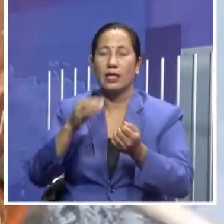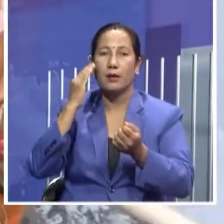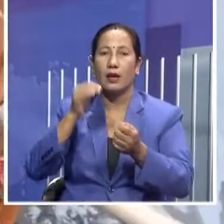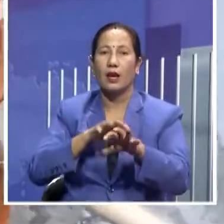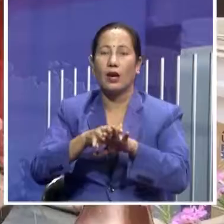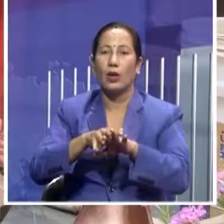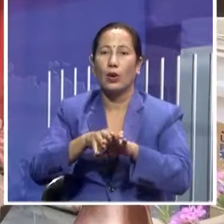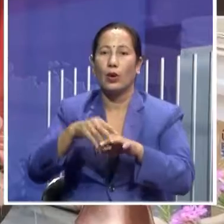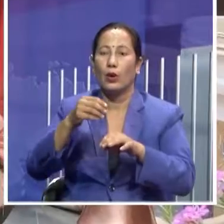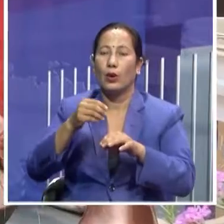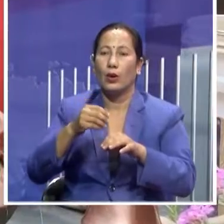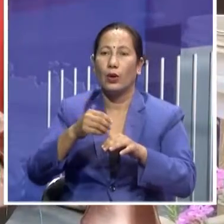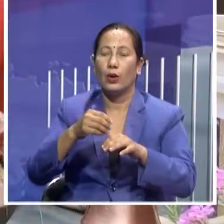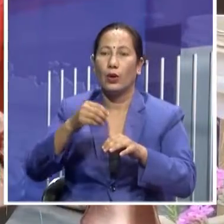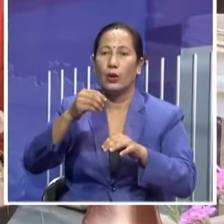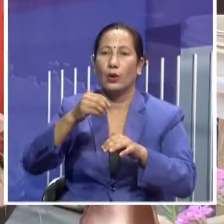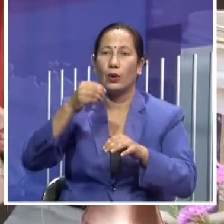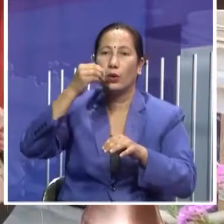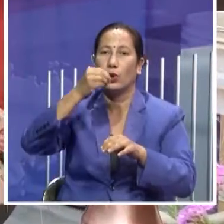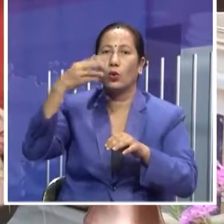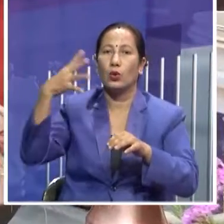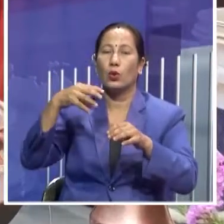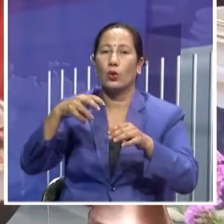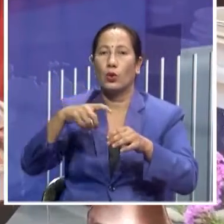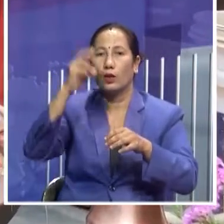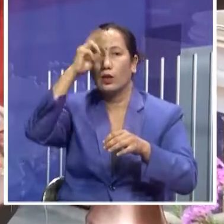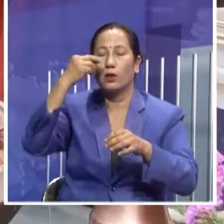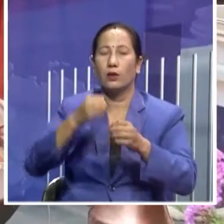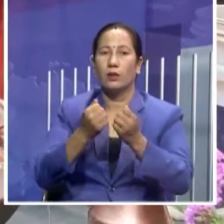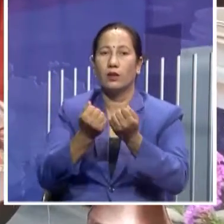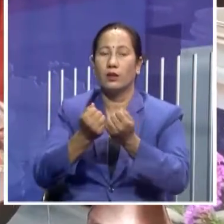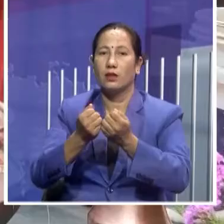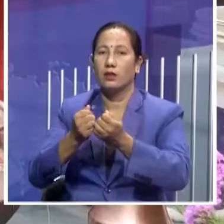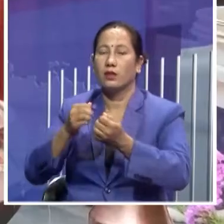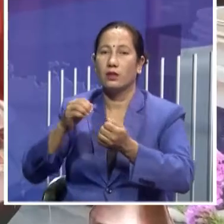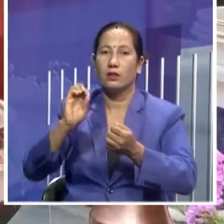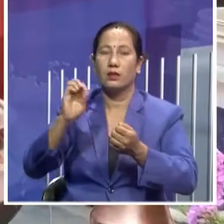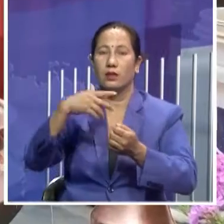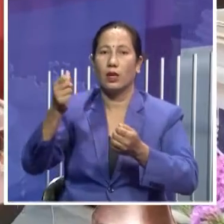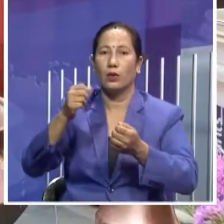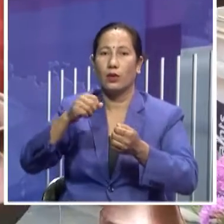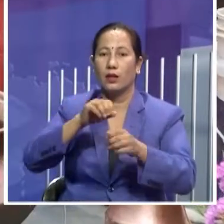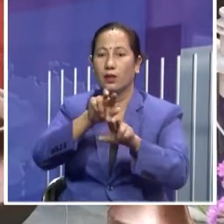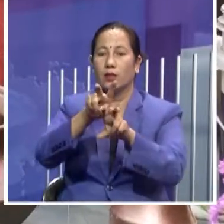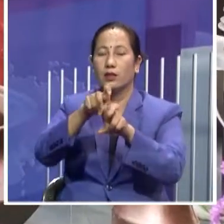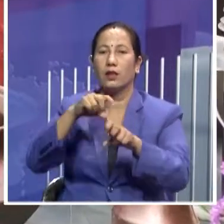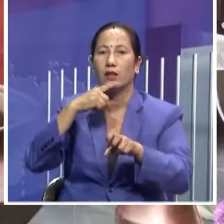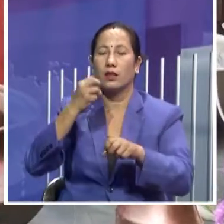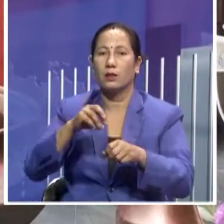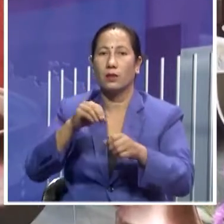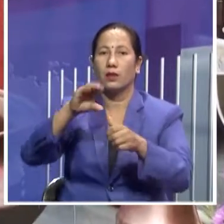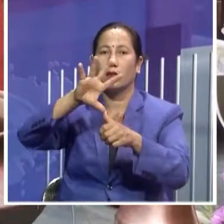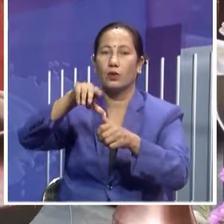महिलाहरू जेठो गौराको रूपमा पनि भन्ने गर्दछन्। साउको बोटलाई जनावरले नखाओस् भनेर रुखको बोटमा